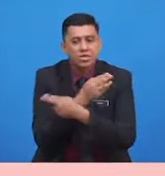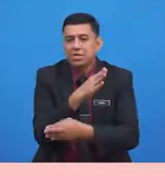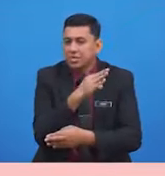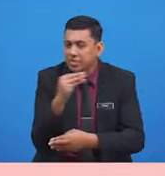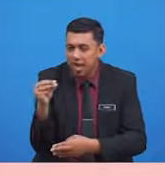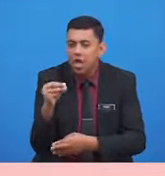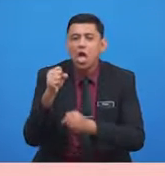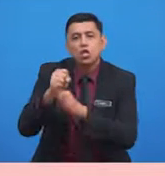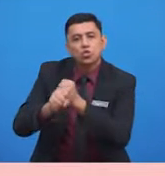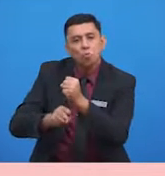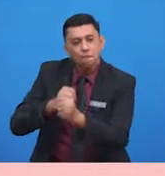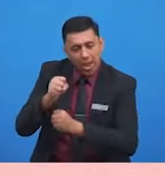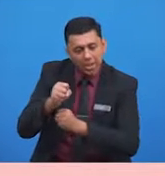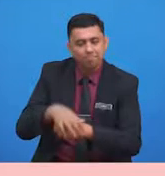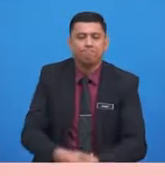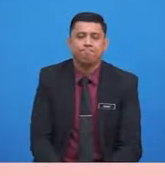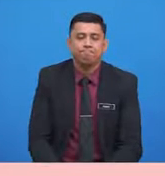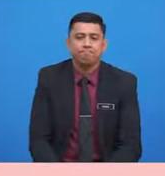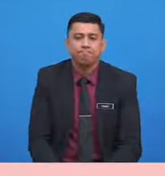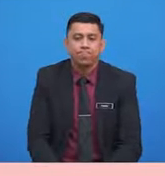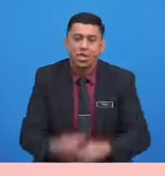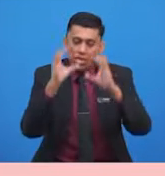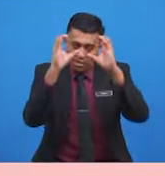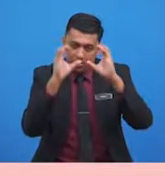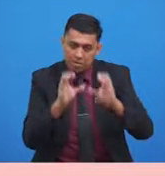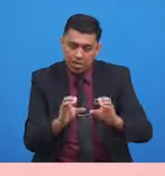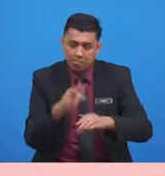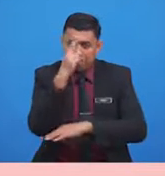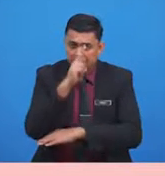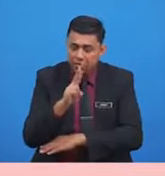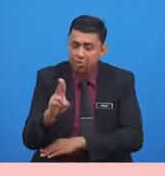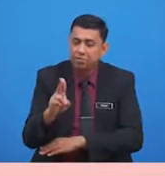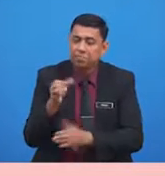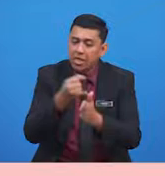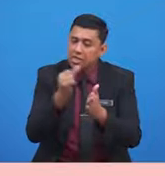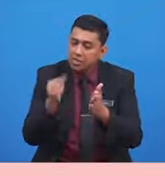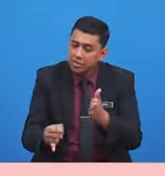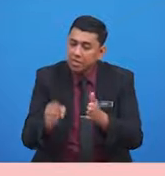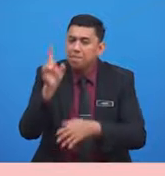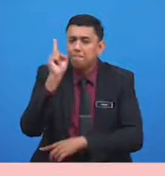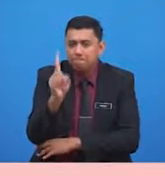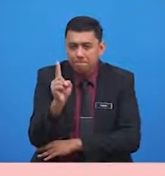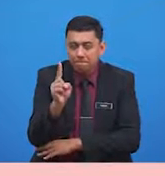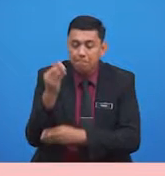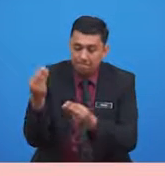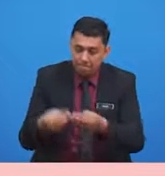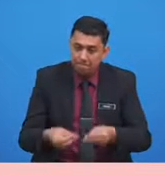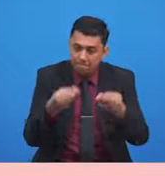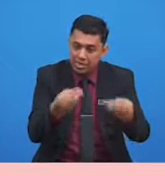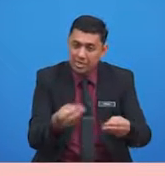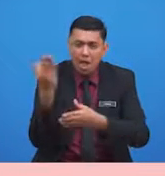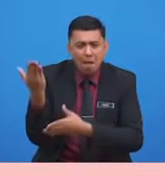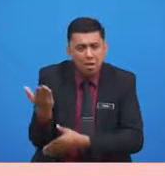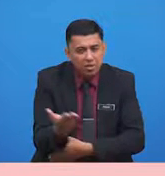sopan. Cikgu ulang ya. Cara menghormati jiran yang pertama ialah memberi